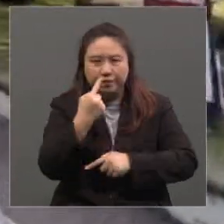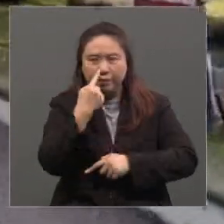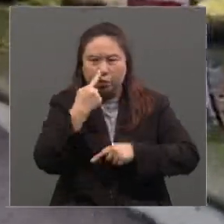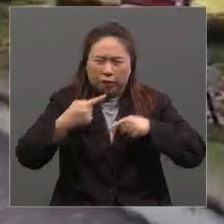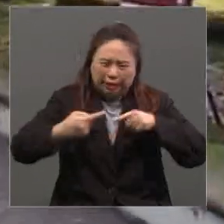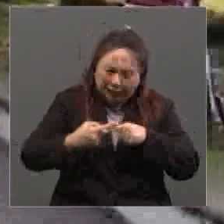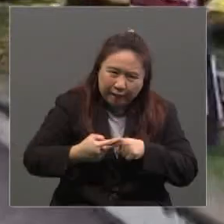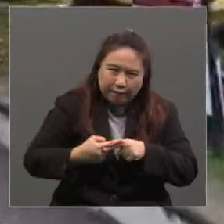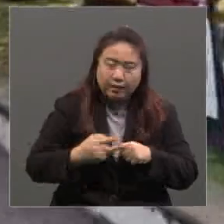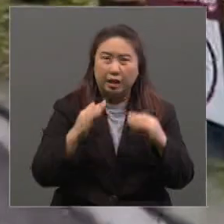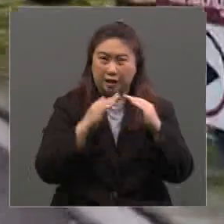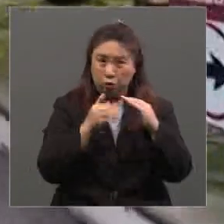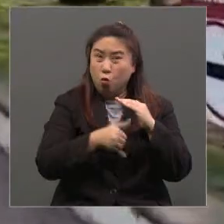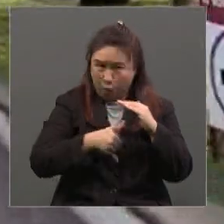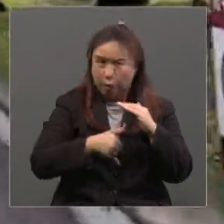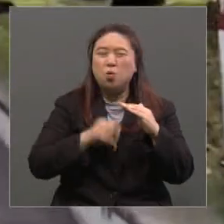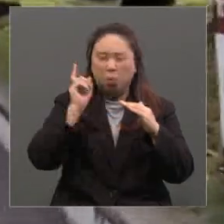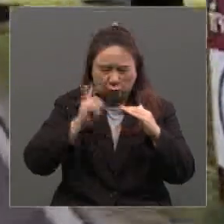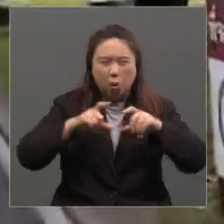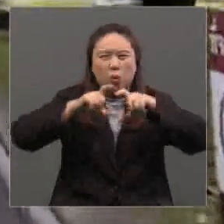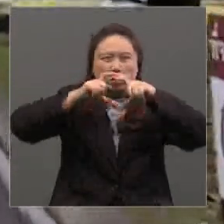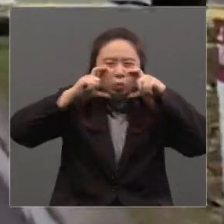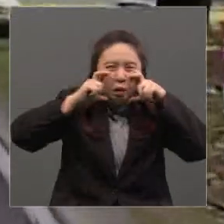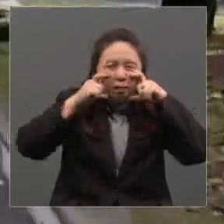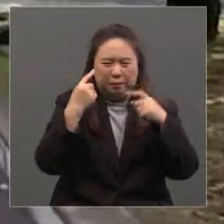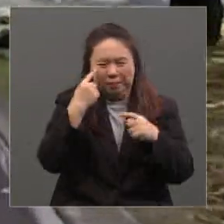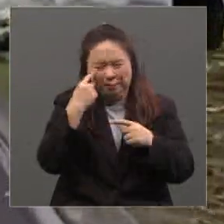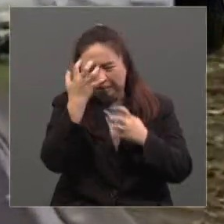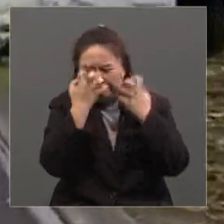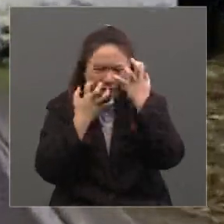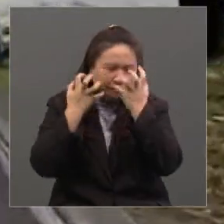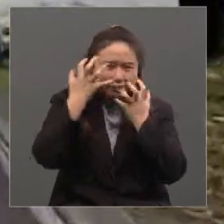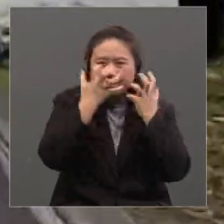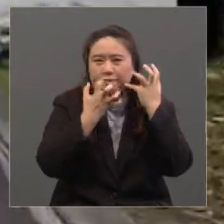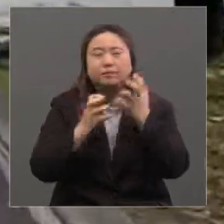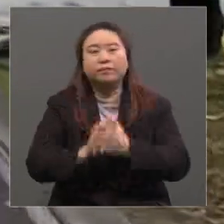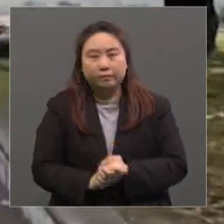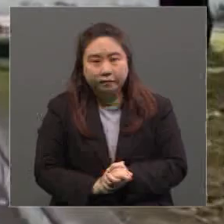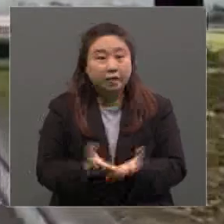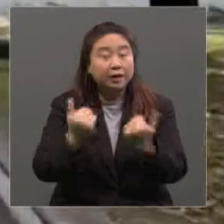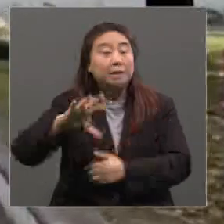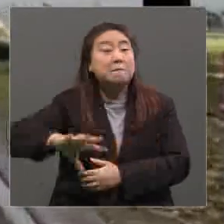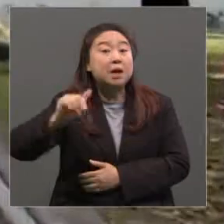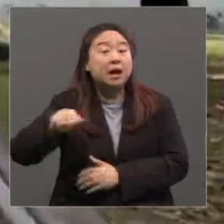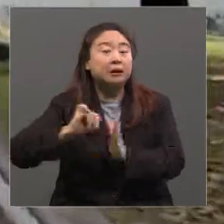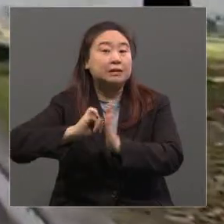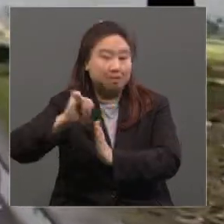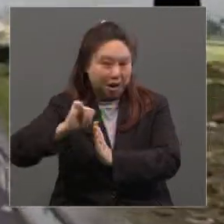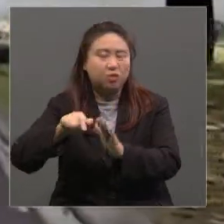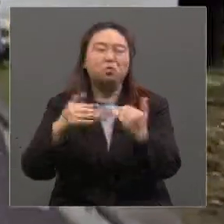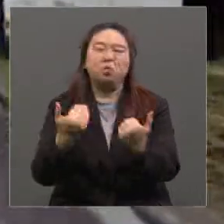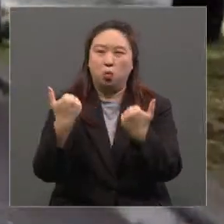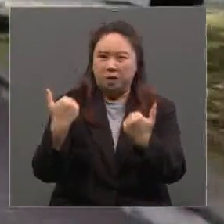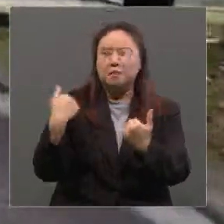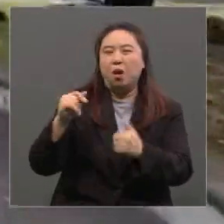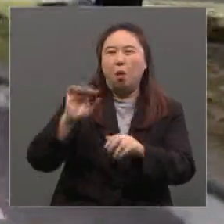สวมหน้ากากอนามัยแม้แต่อยู่ในบ้านตัวเองก็ยังต้องส่งหน้ากากอนามัยฮะส่วนในพื้นที่ตัวเมืองเชียงใหม่พื้นที่เศรษฐกิจยังคง